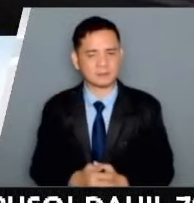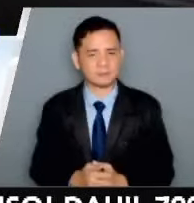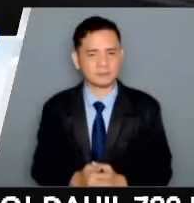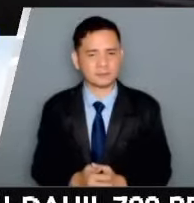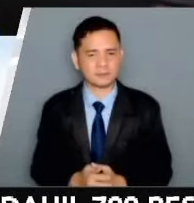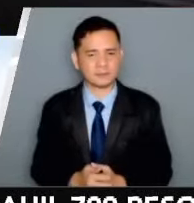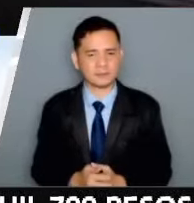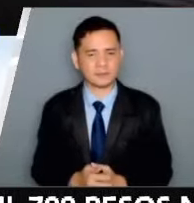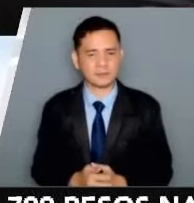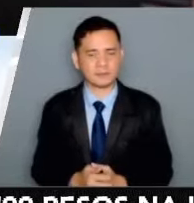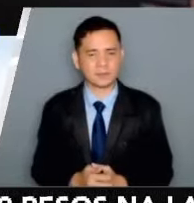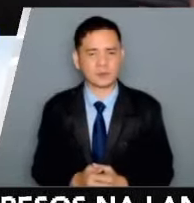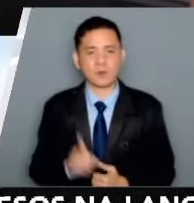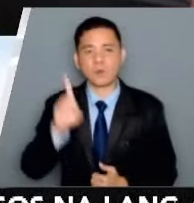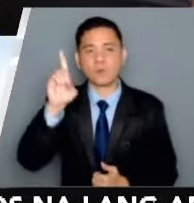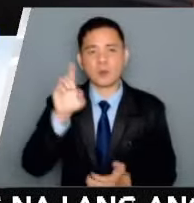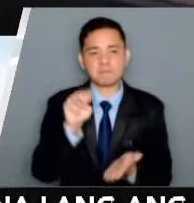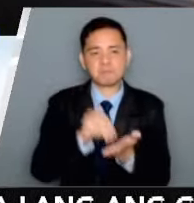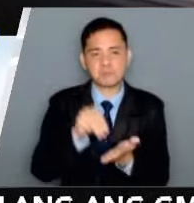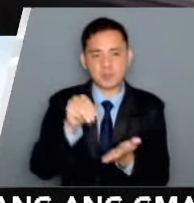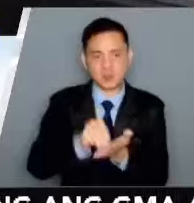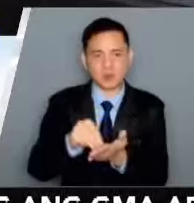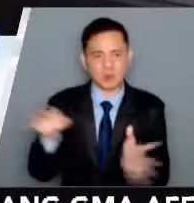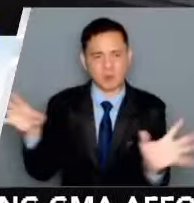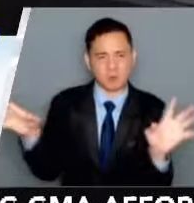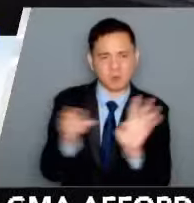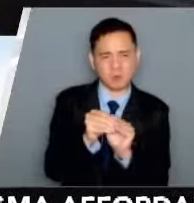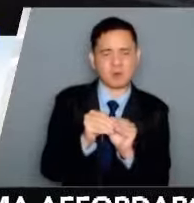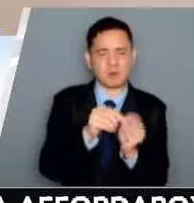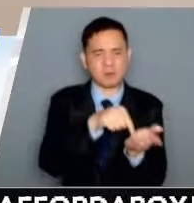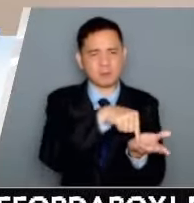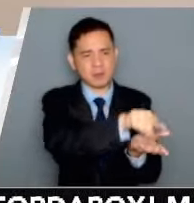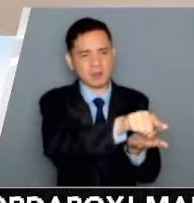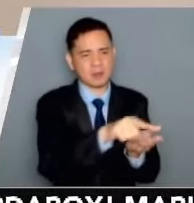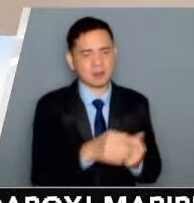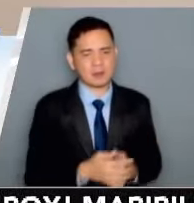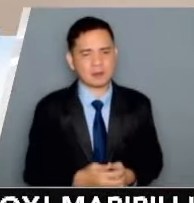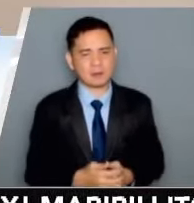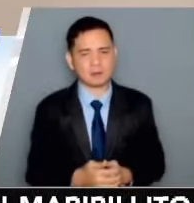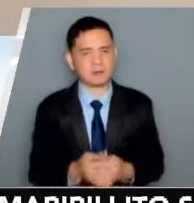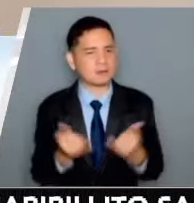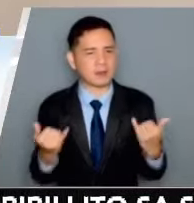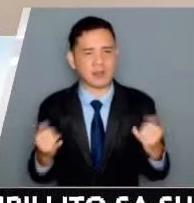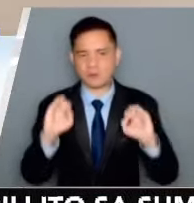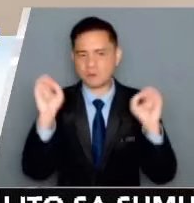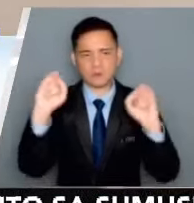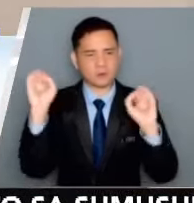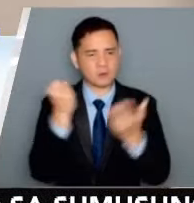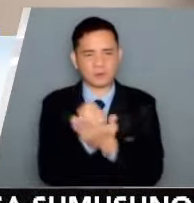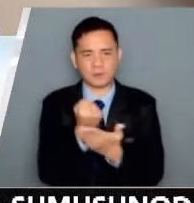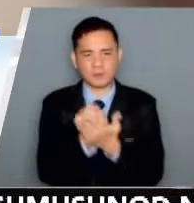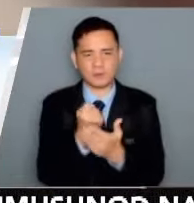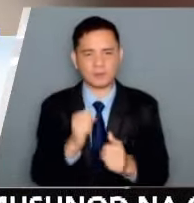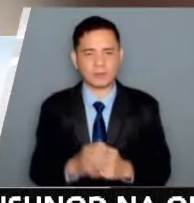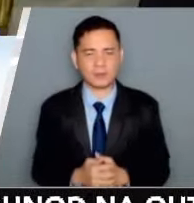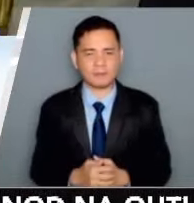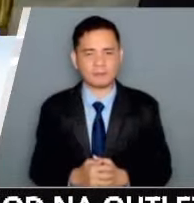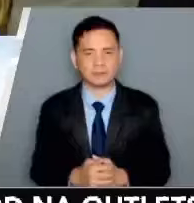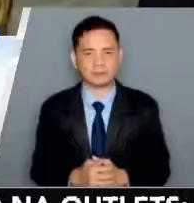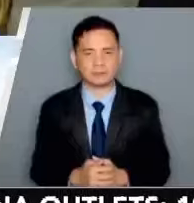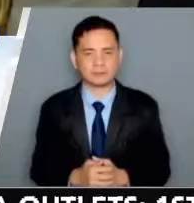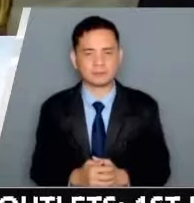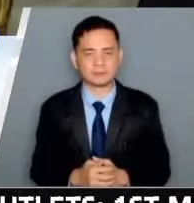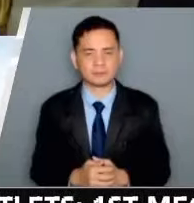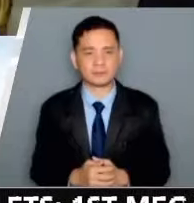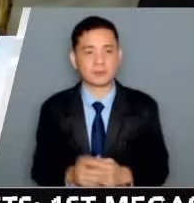m opo kaya ngayon po wala na po akong sinasahod ang biktima nakatransaksyon ng mga suspect sa entrapment operation